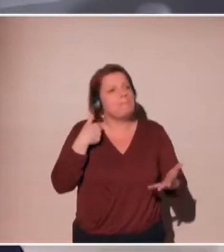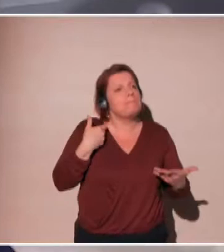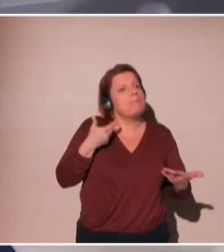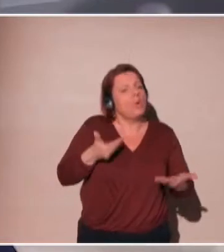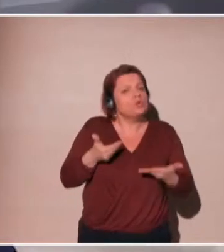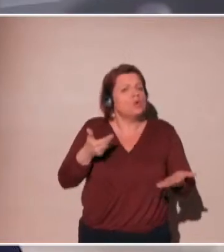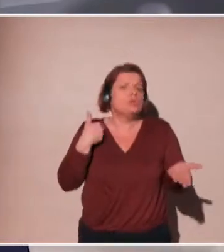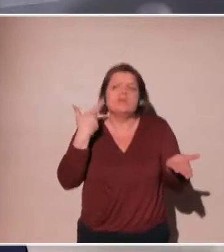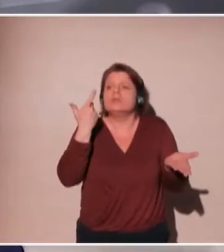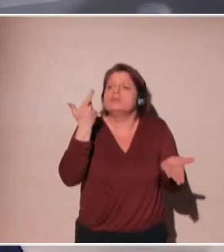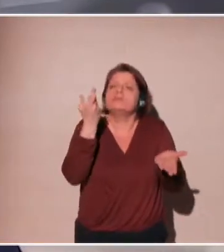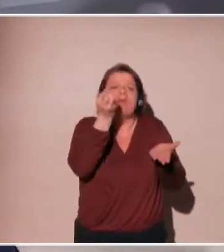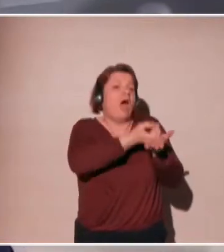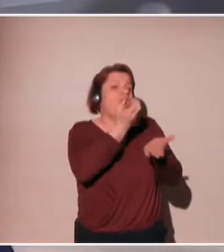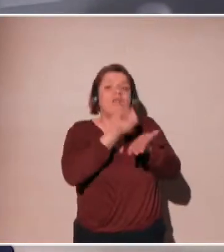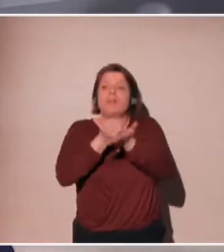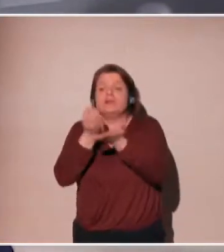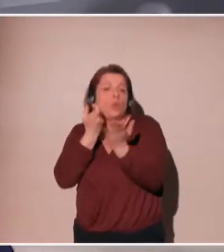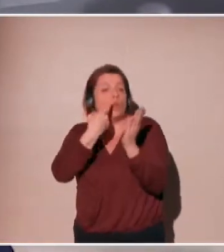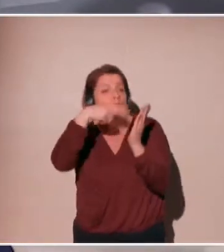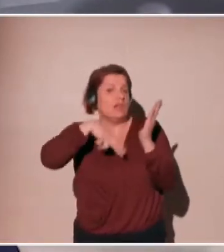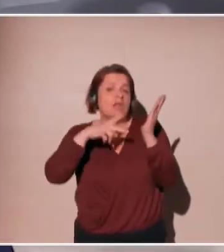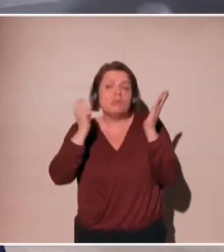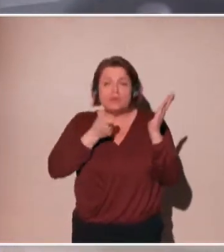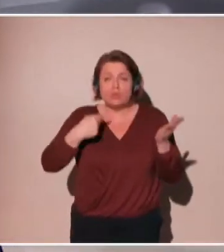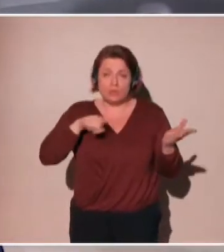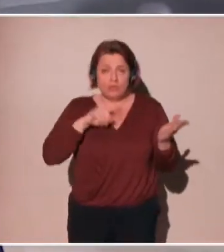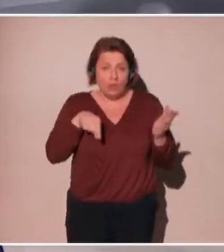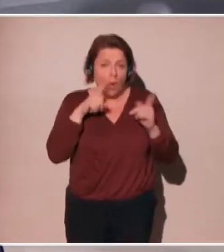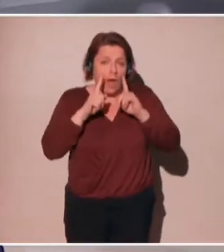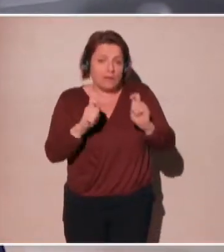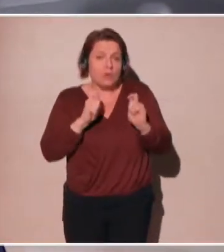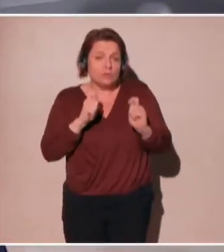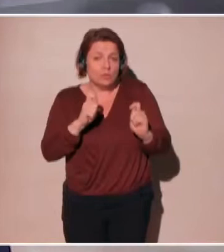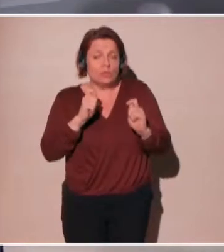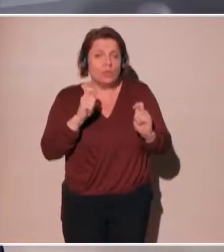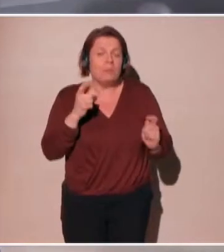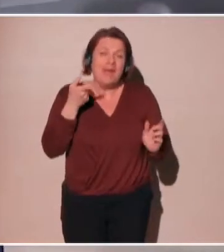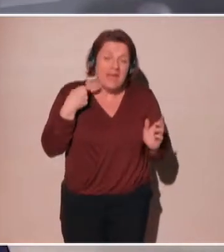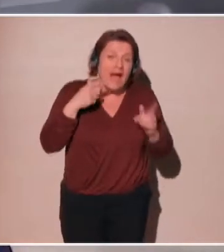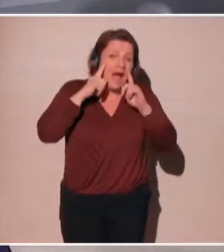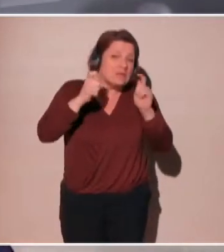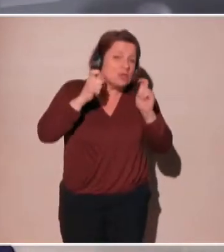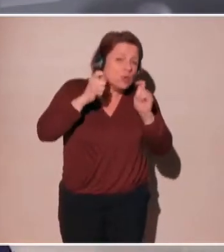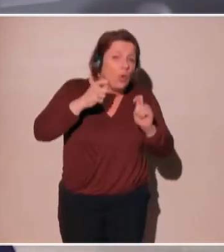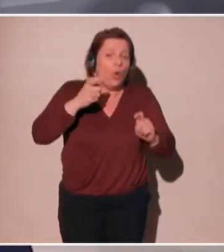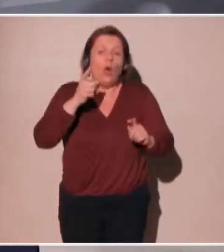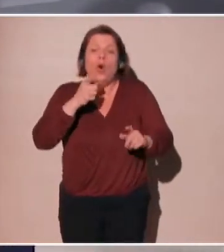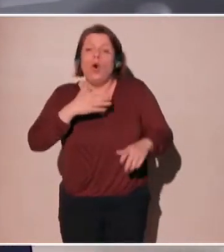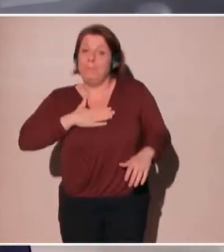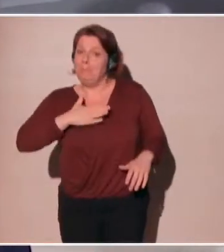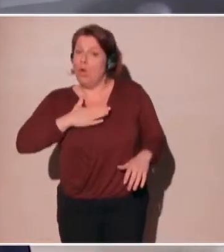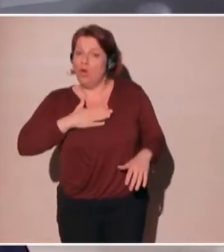on lit les nouvelles. Donc il faut faire attention. Mais plus que ça, il ne faut pas avoir peur. Il